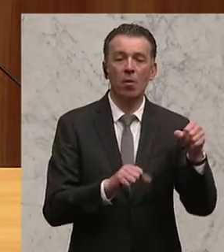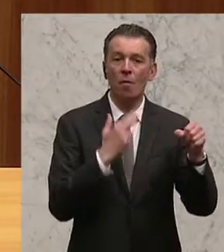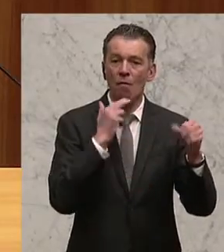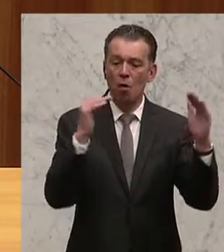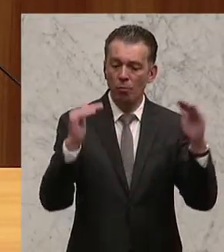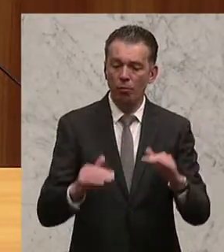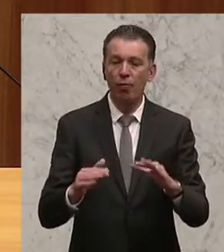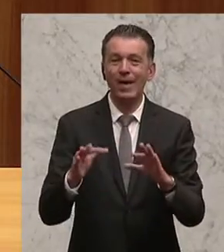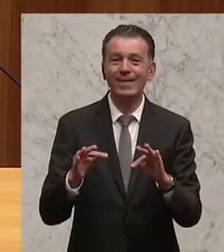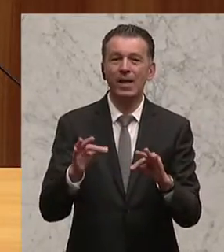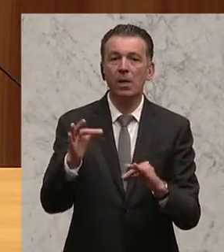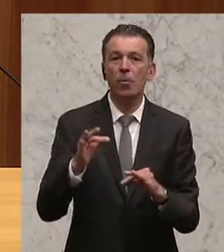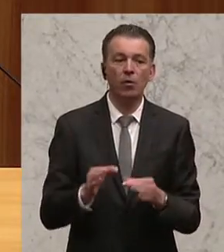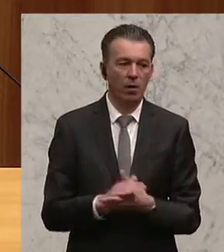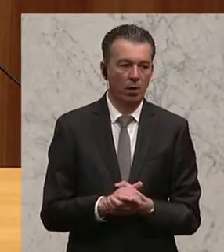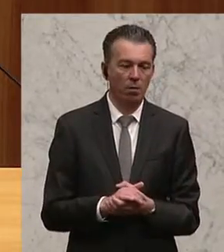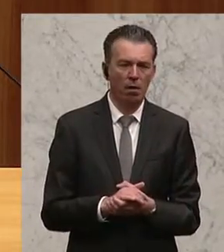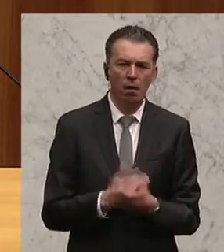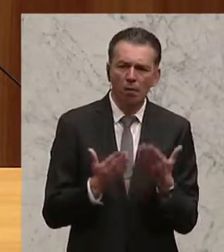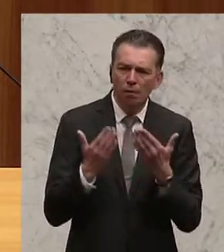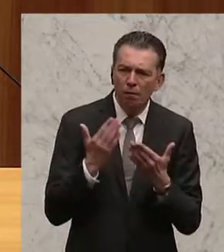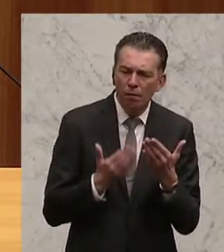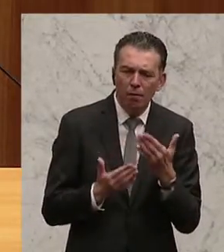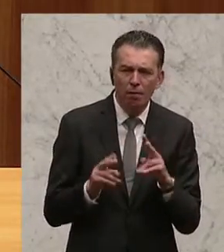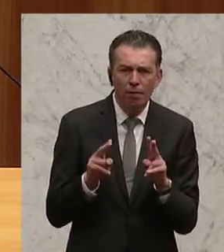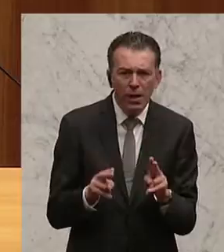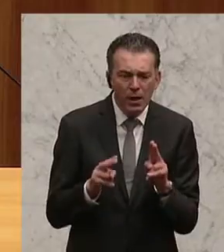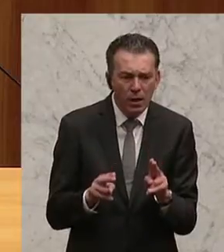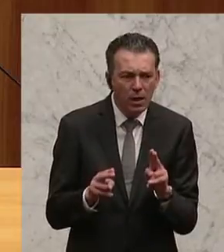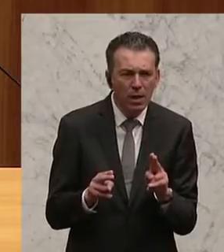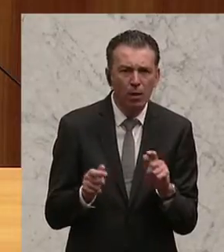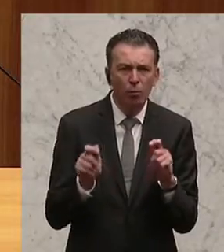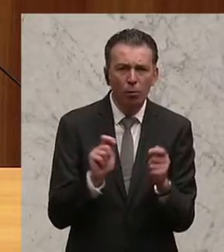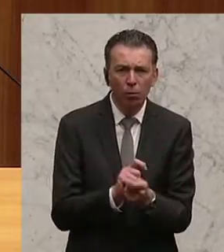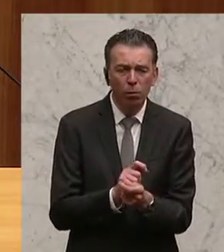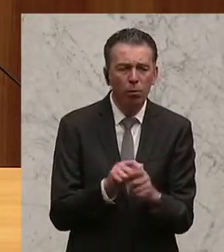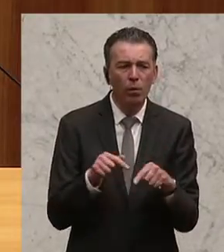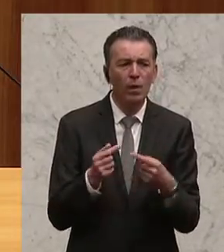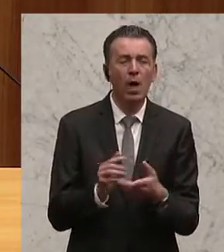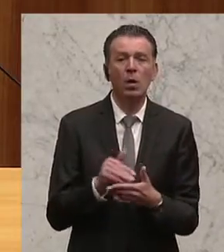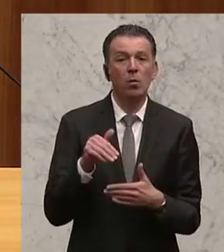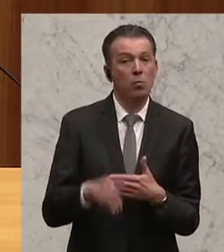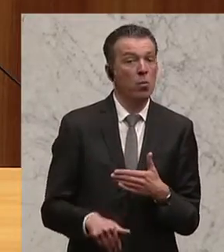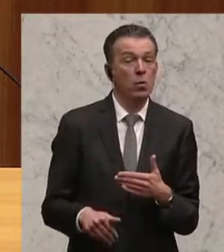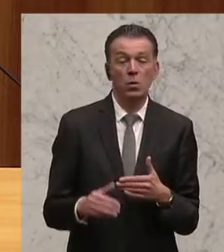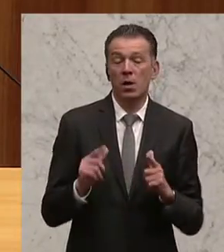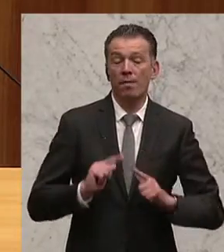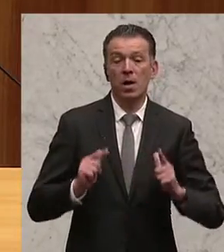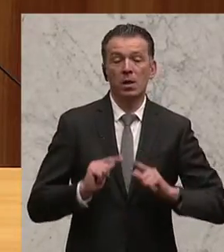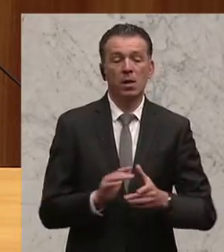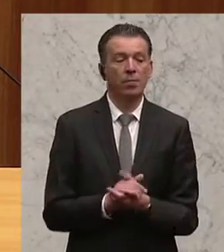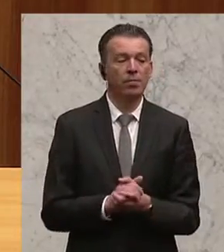10% reduzieren. Wenn man sich das vorstellt, dass das wirklich eintritt, dann muss man auch damit